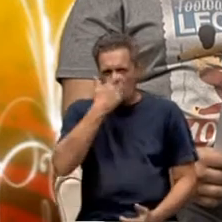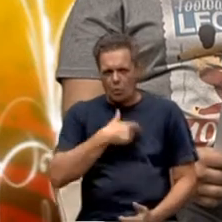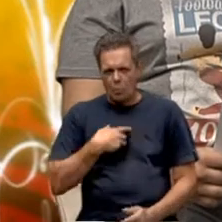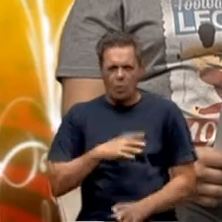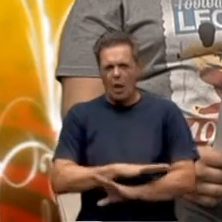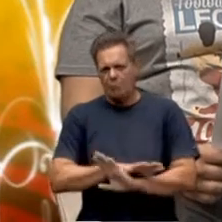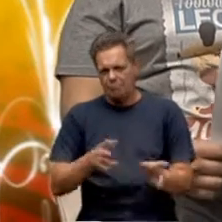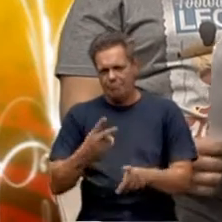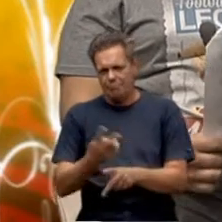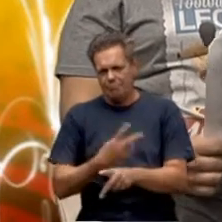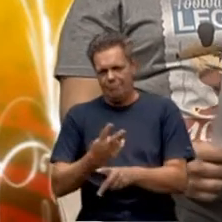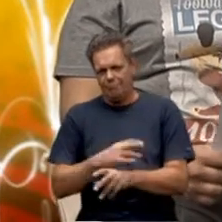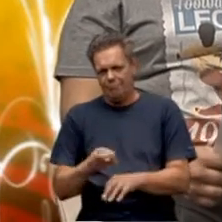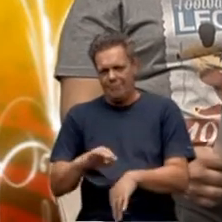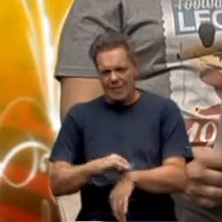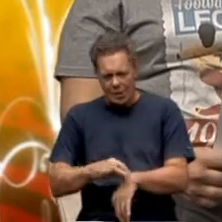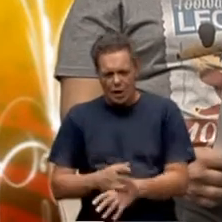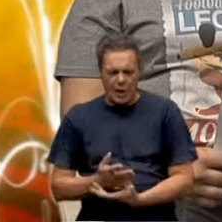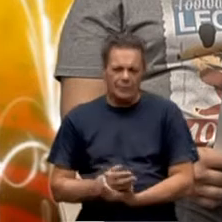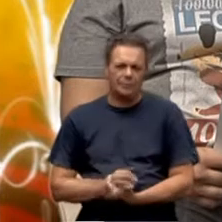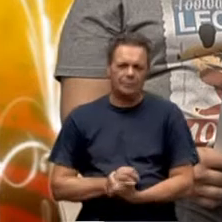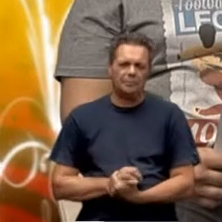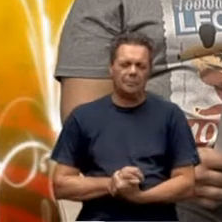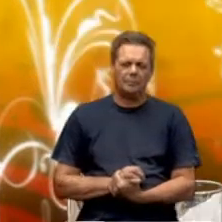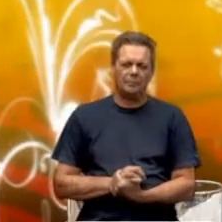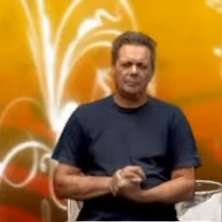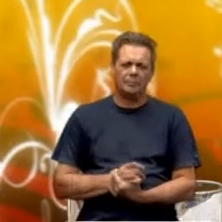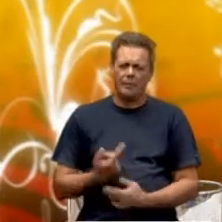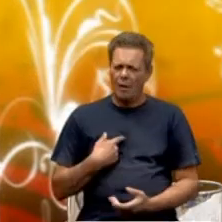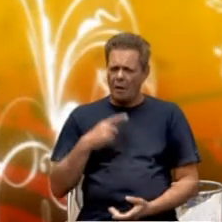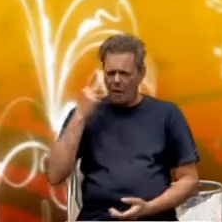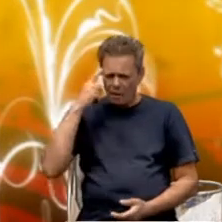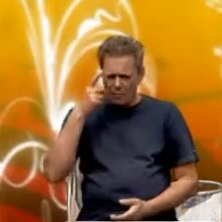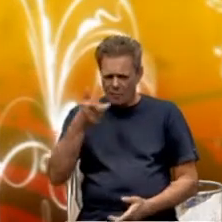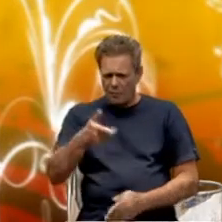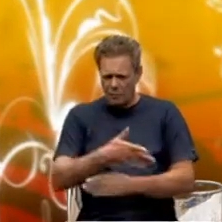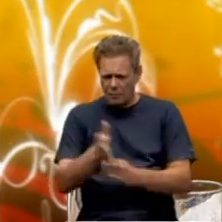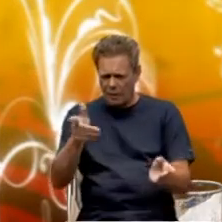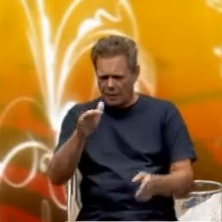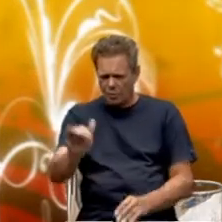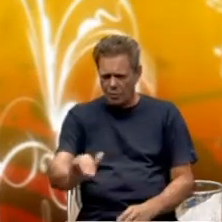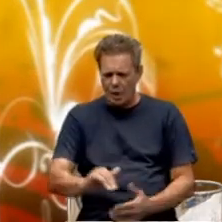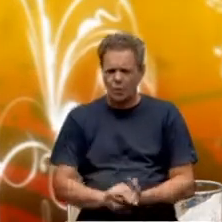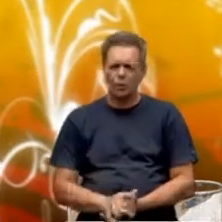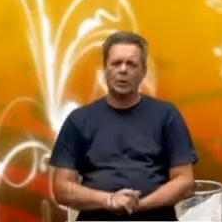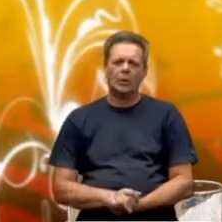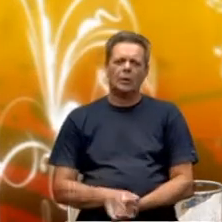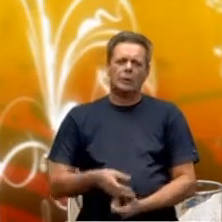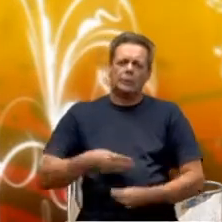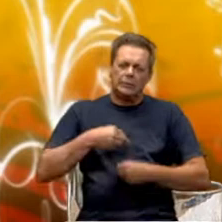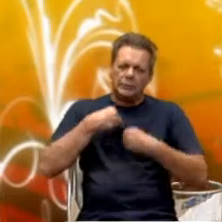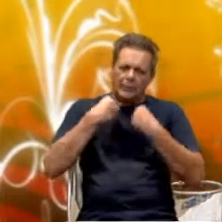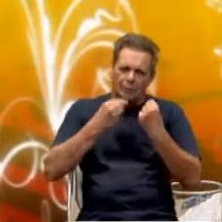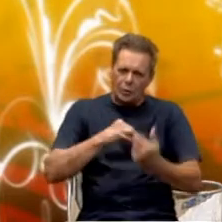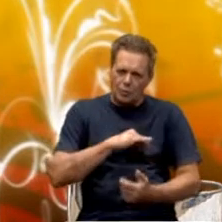koja je prošla isto što i on. Da. I u stvari, kad pomislimo, vi otvarate tu djecu da pričaju o